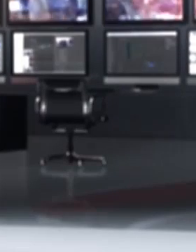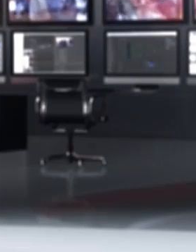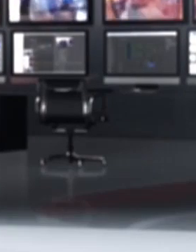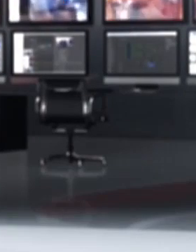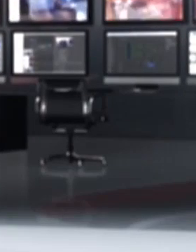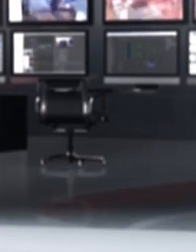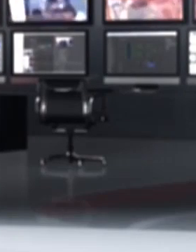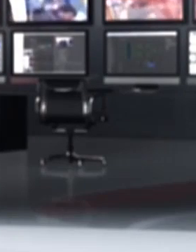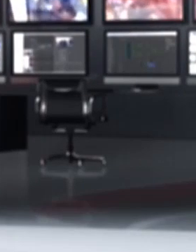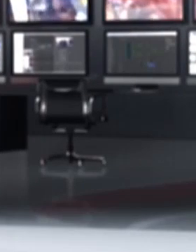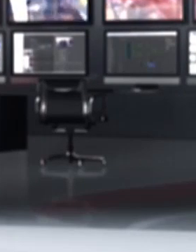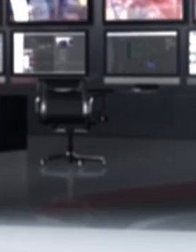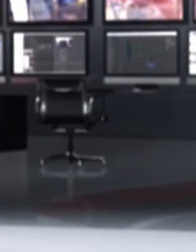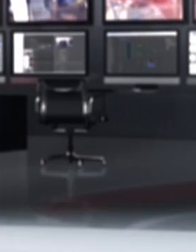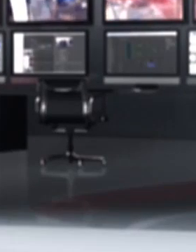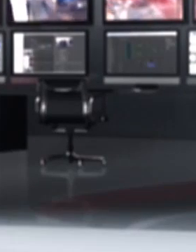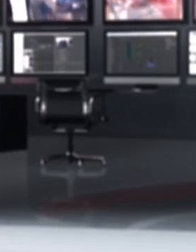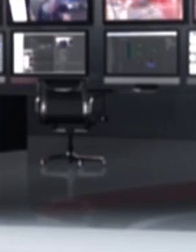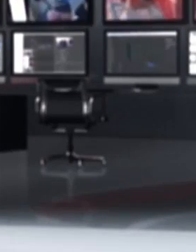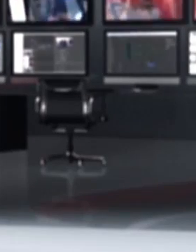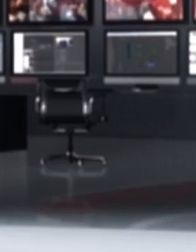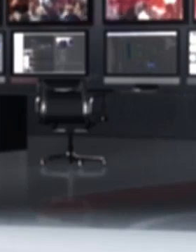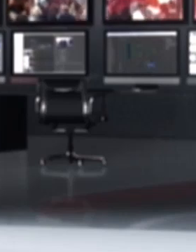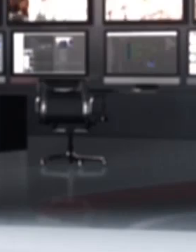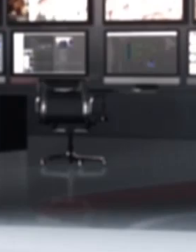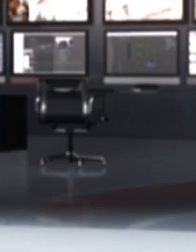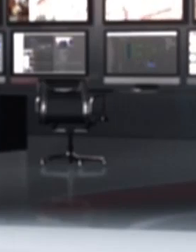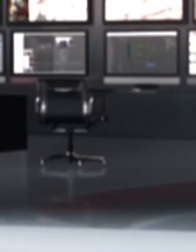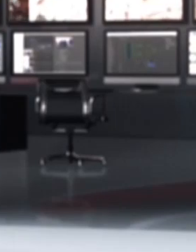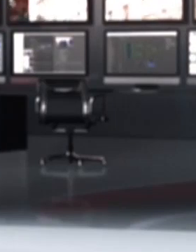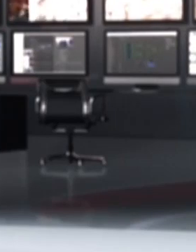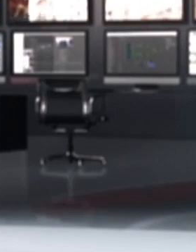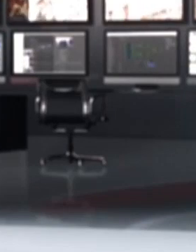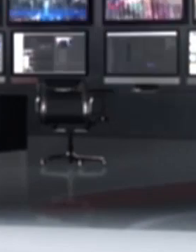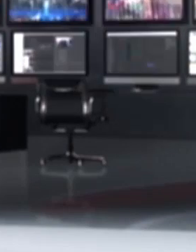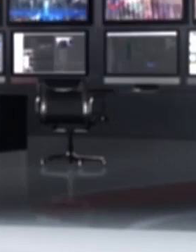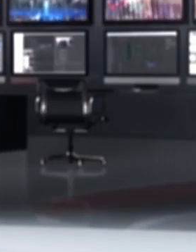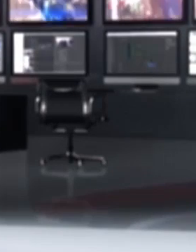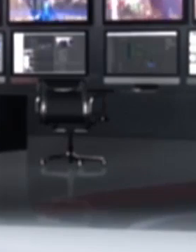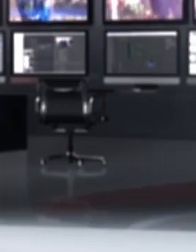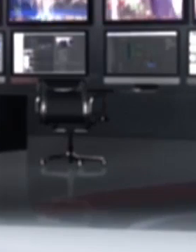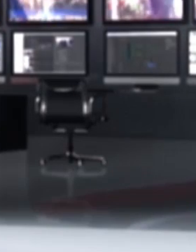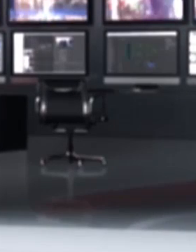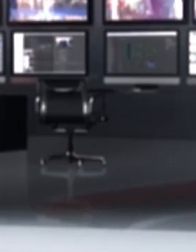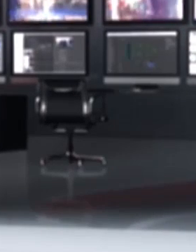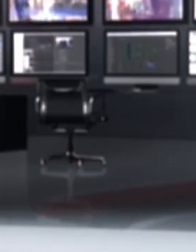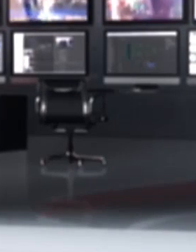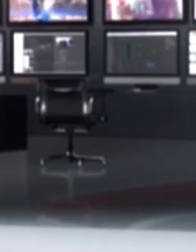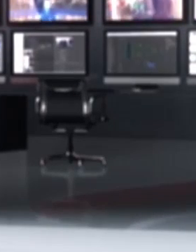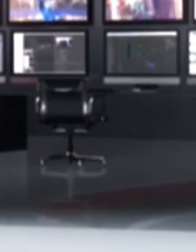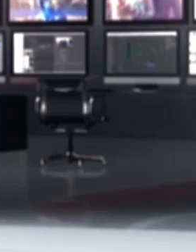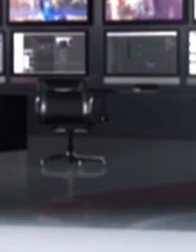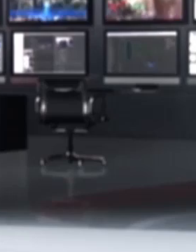Një nga rritjet e listuara nga Partia Socialiste në Kongres është Policia e Shtetit. Fjala e Ministrit të Brendshëm Sander Lleshaj u paraprim me një video ku bënte